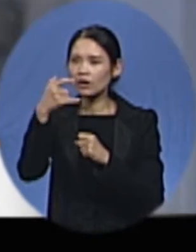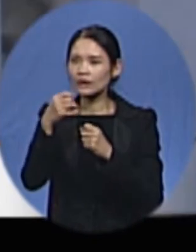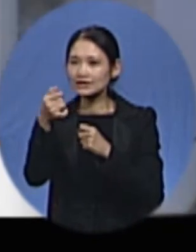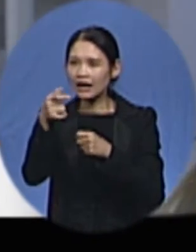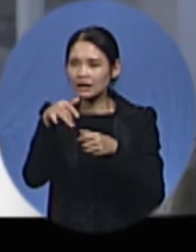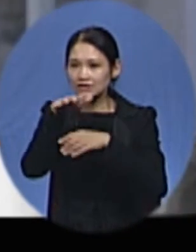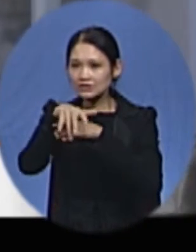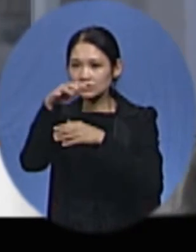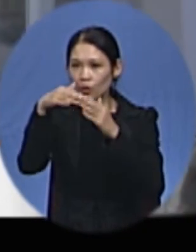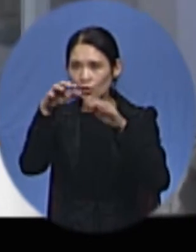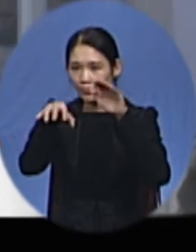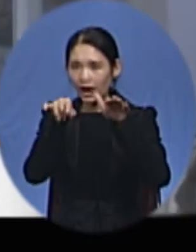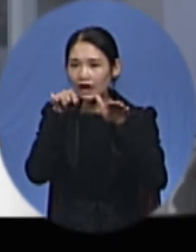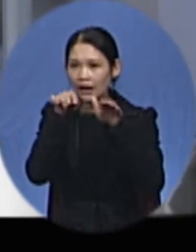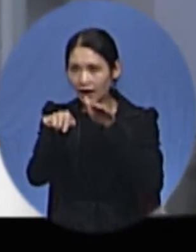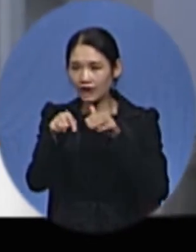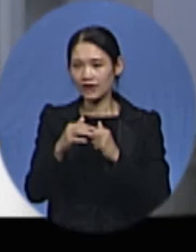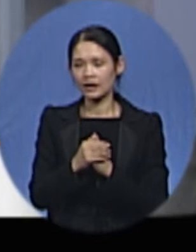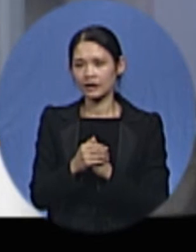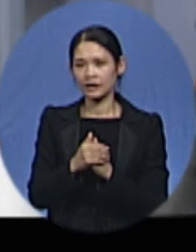시골 마을로 가게 된다.